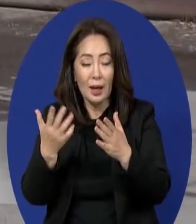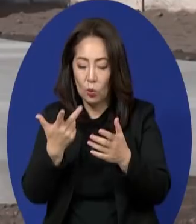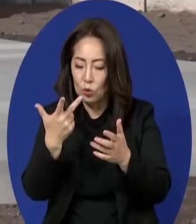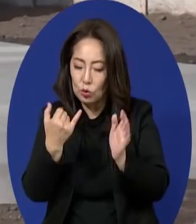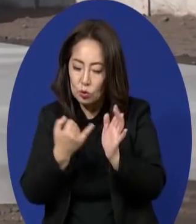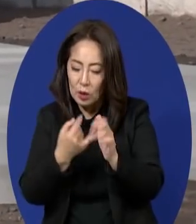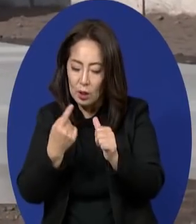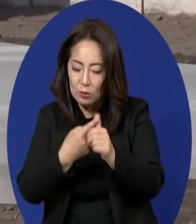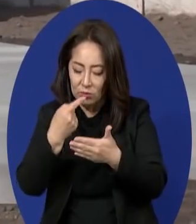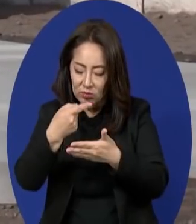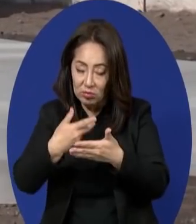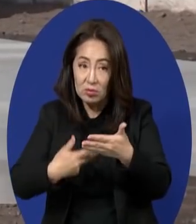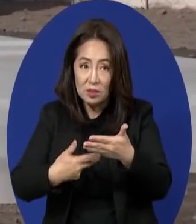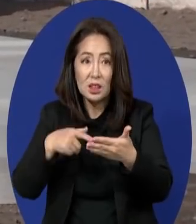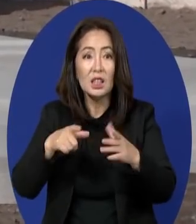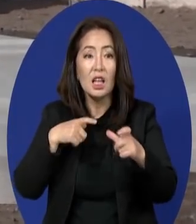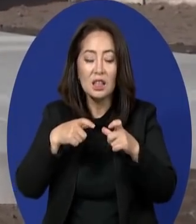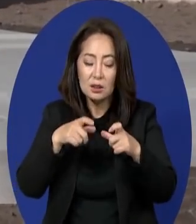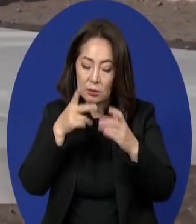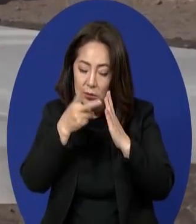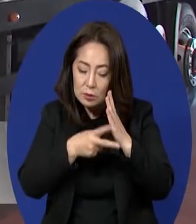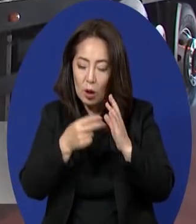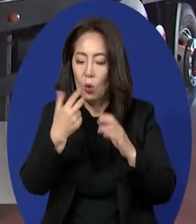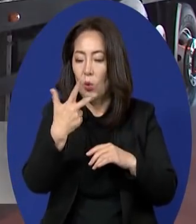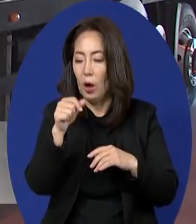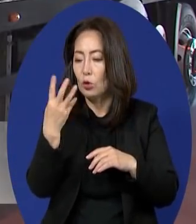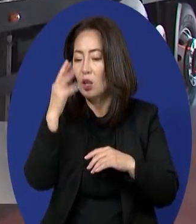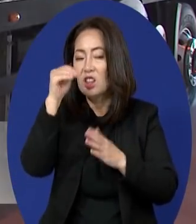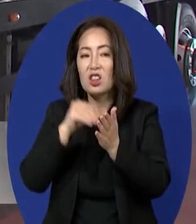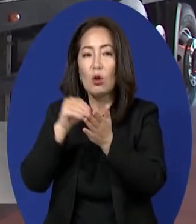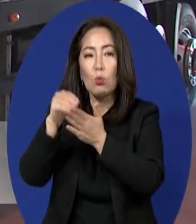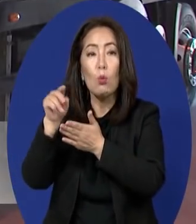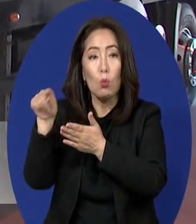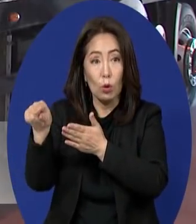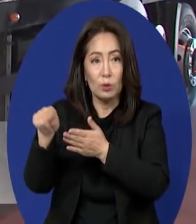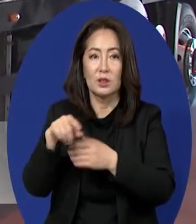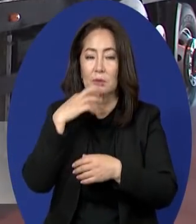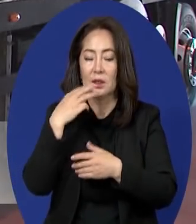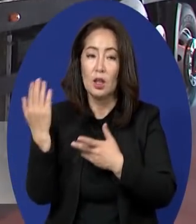зөрчлийн эдийн засгийн үнэлгээ нь 3.4 тэрбум төгрөг төрсөйг галийн ерөнхий газраас мэдээлж байна.